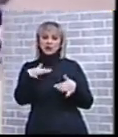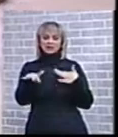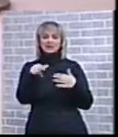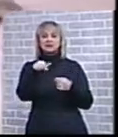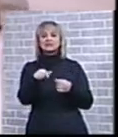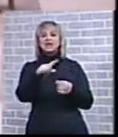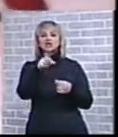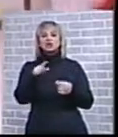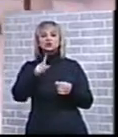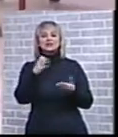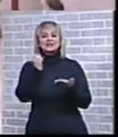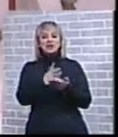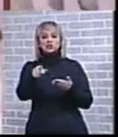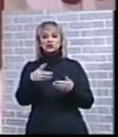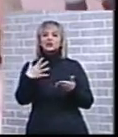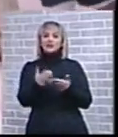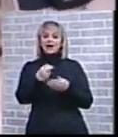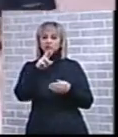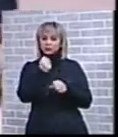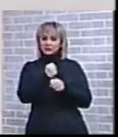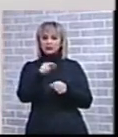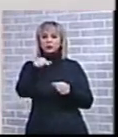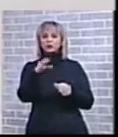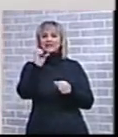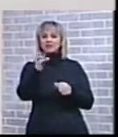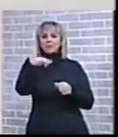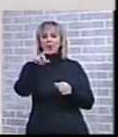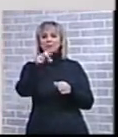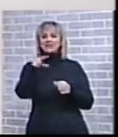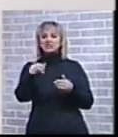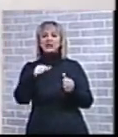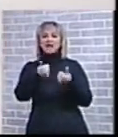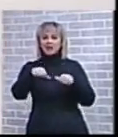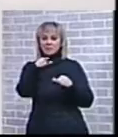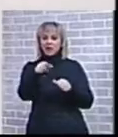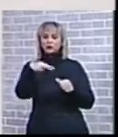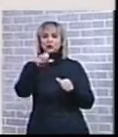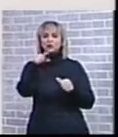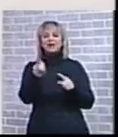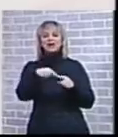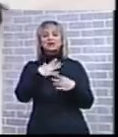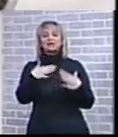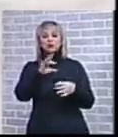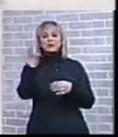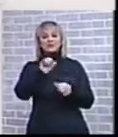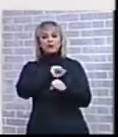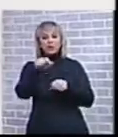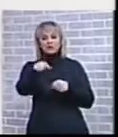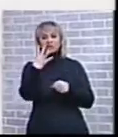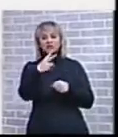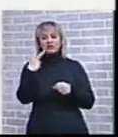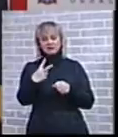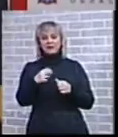расслабиться, за что сразу же и поплатились. Все тот же Евгений Попитич оформляет дубль. На этом все. Ростов победил